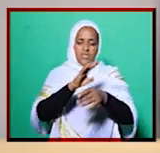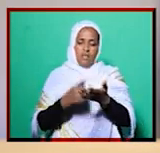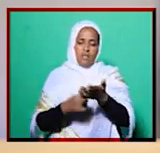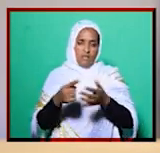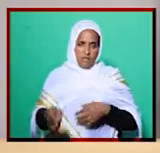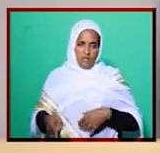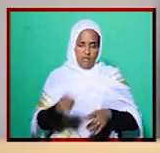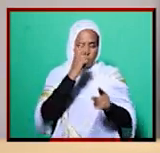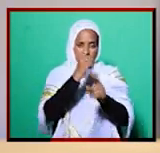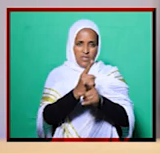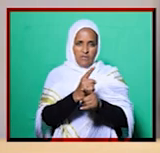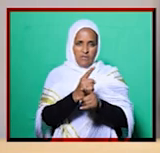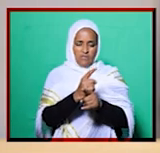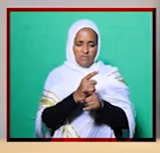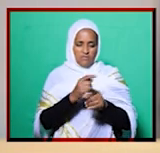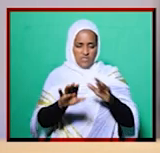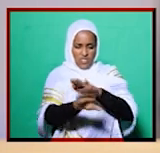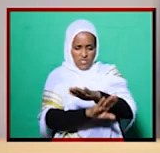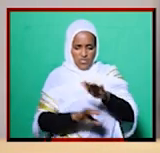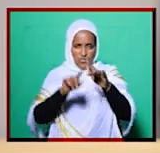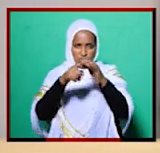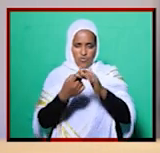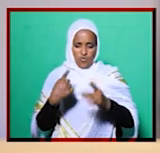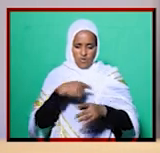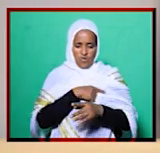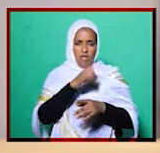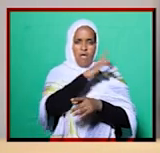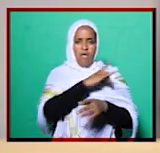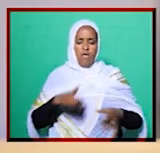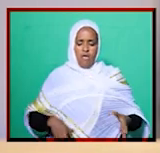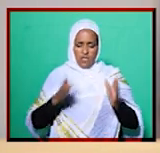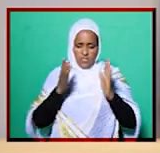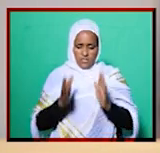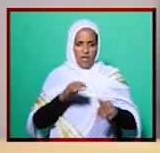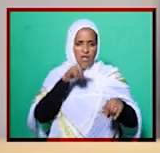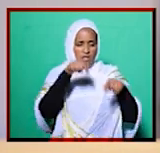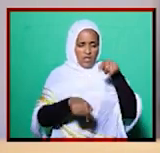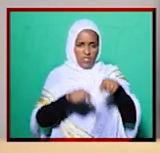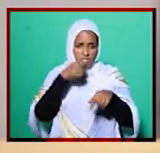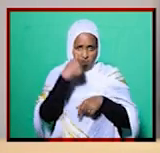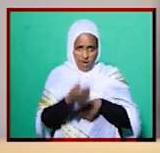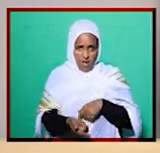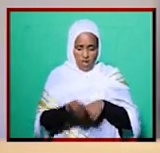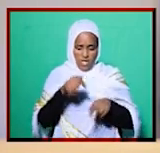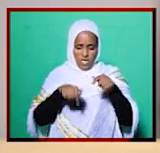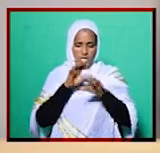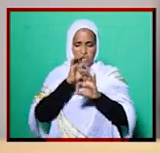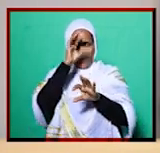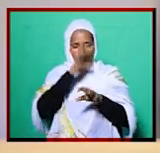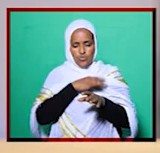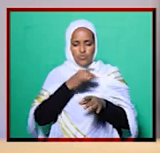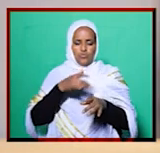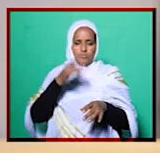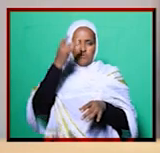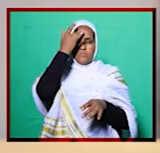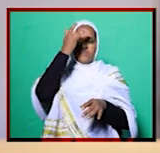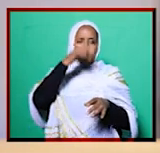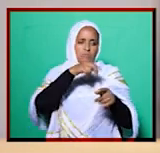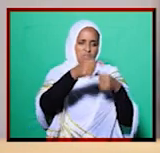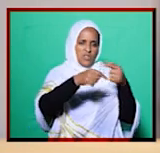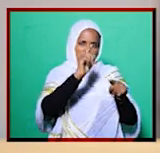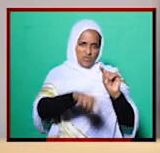ይሄ በአግባብነት ከታች ጀምሮ ከታችም እኛ መመናን እግርነን ወይም ደግሞ አገልጋዮቹ እግርነን ቃል ግሬ ሌለው ሰው እንደ ልቡ መሄድ